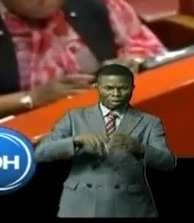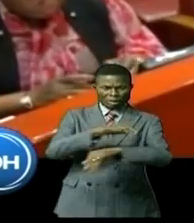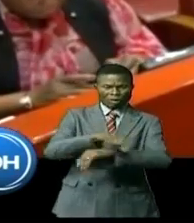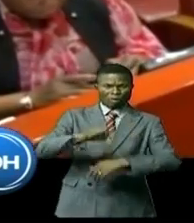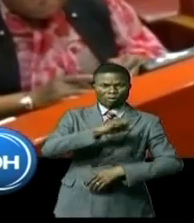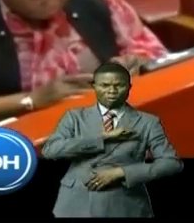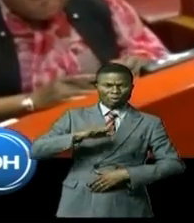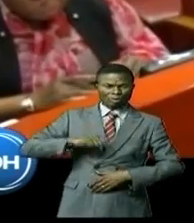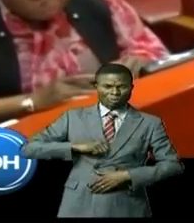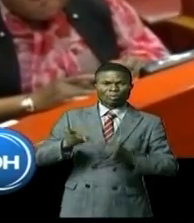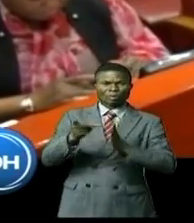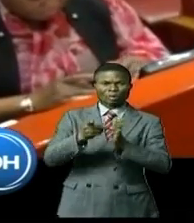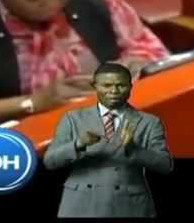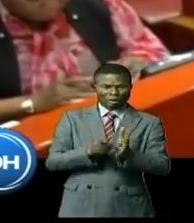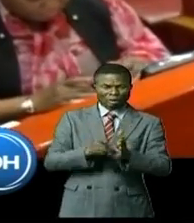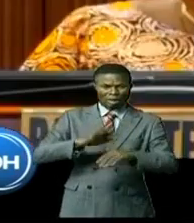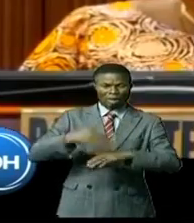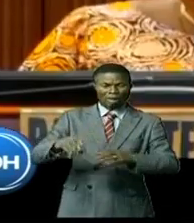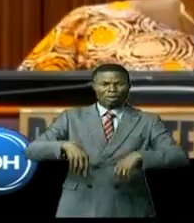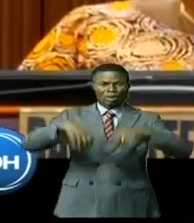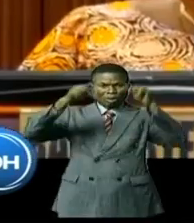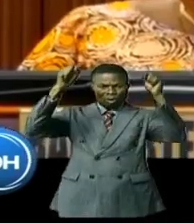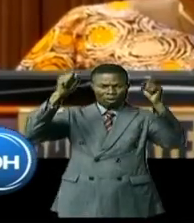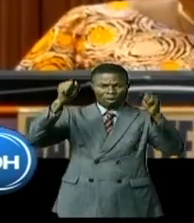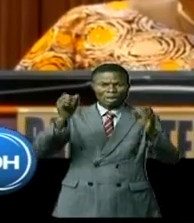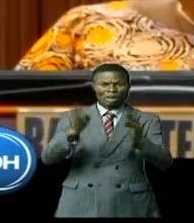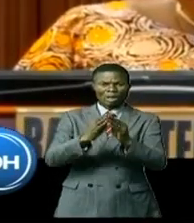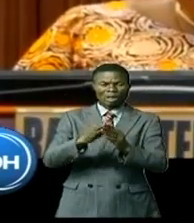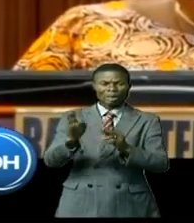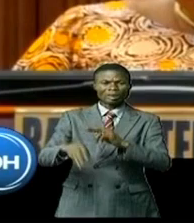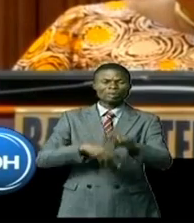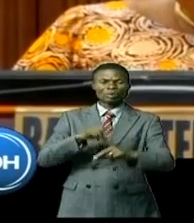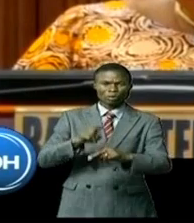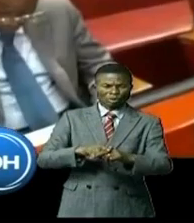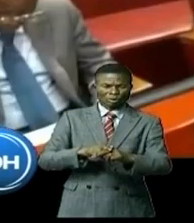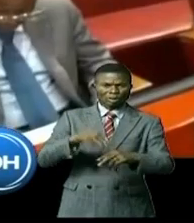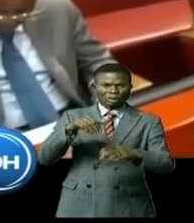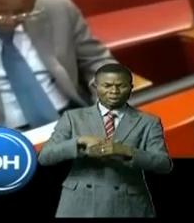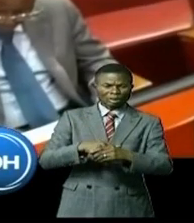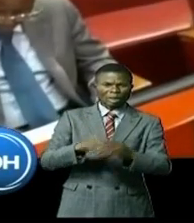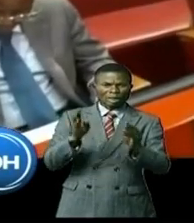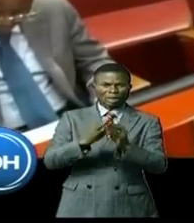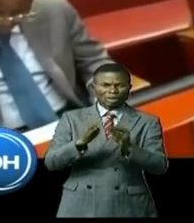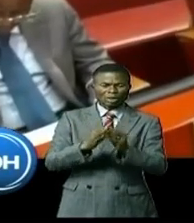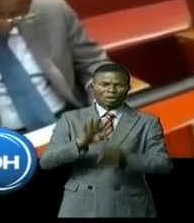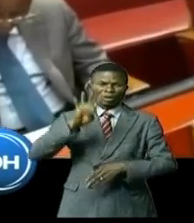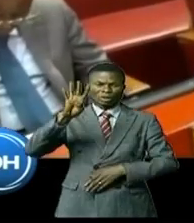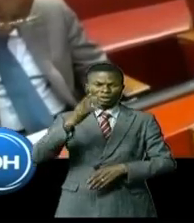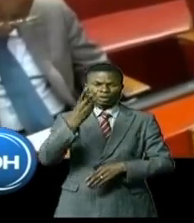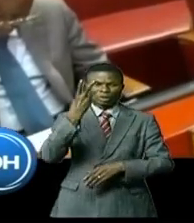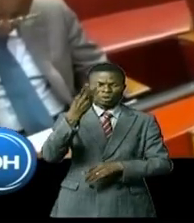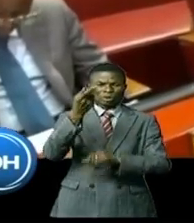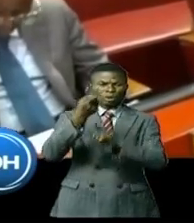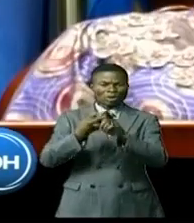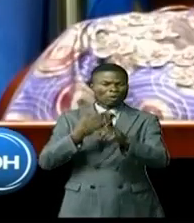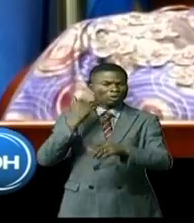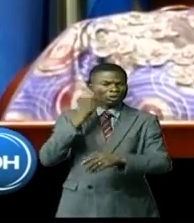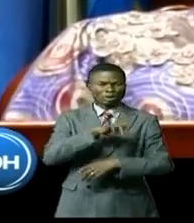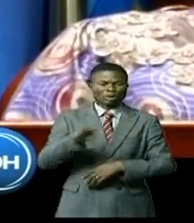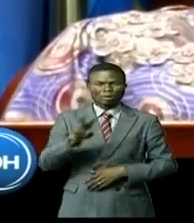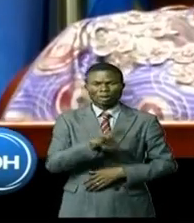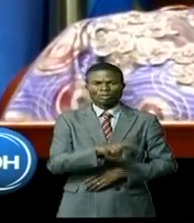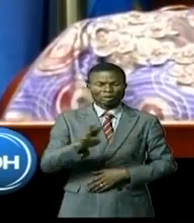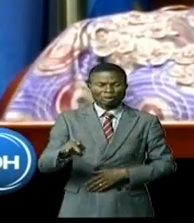C'est le principe après son adoption par l'Assemblée nationale au cours de la plénière du jeudi 2 juin 2022.